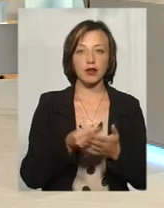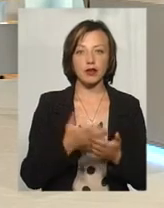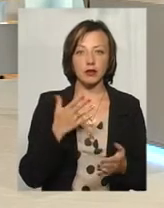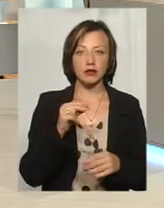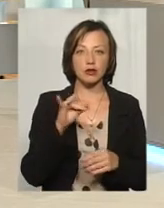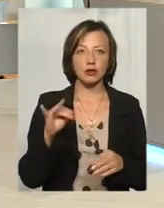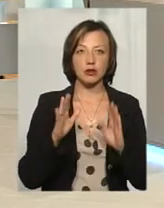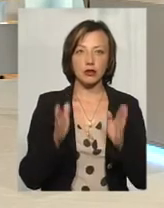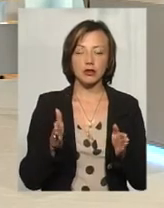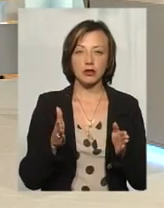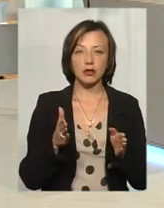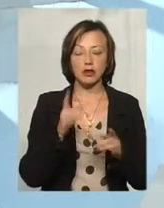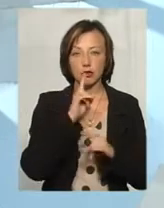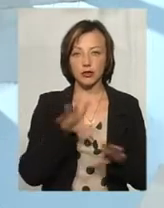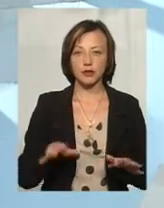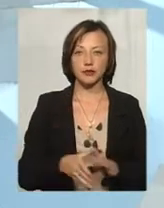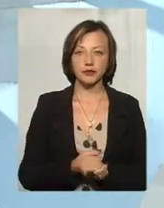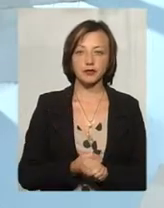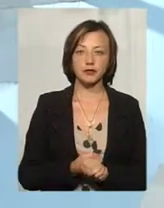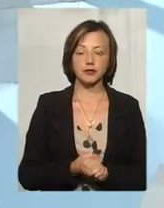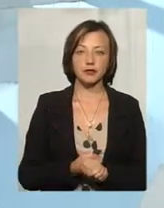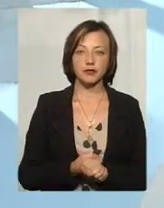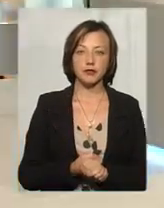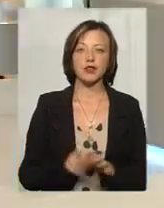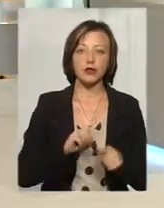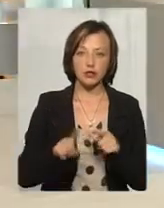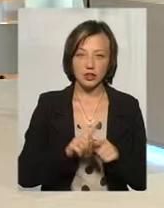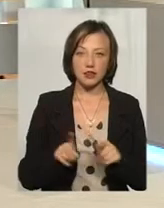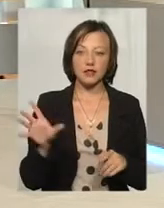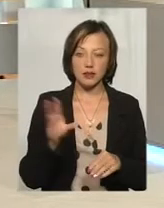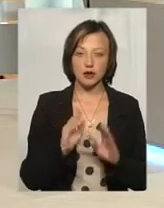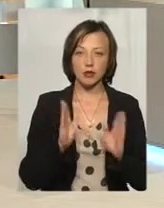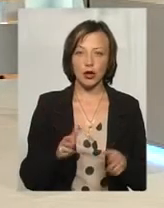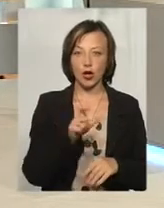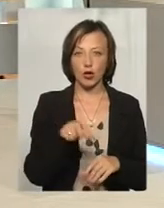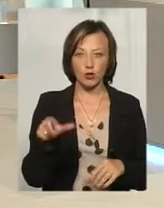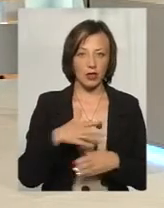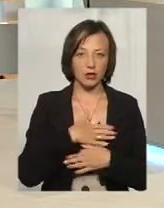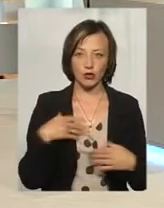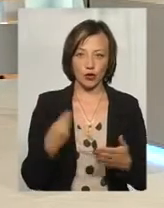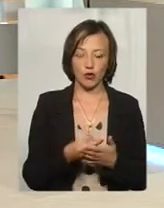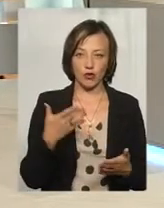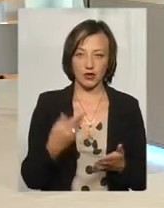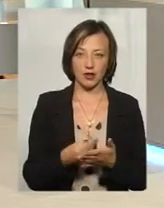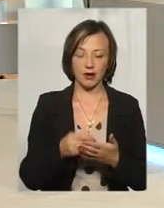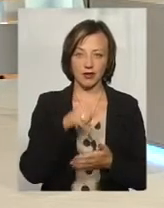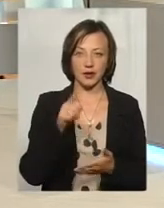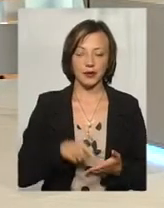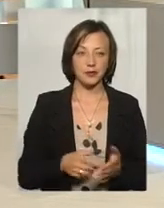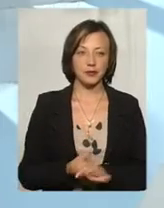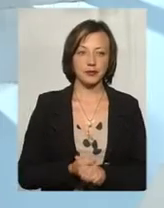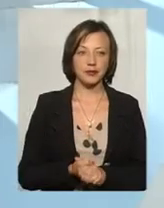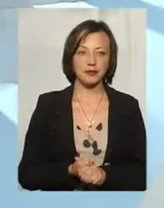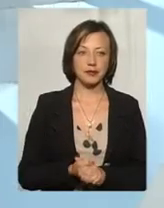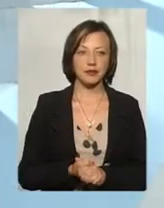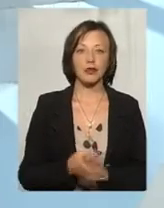подорожчання, чи його не буде. Але скоріш за все, воно буде. Так. В будь-якому випадку люди не захотять, щоб здорожчувалося. Я